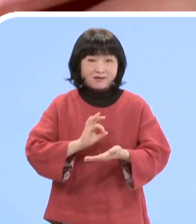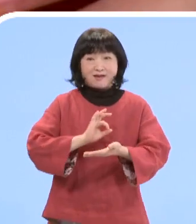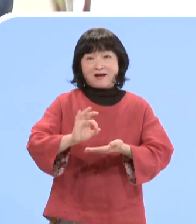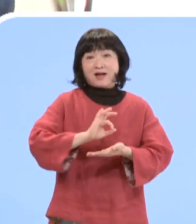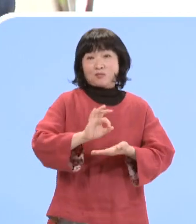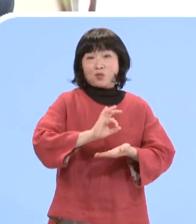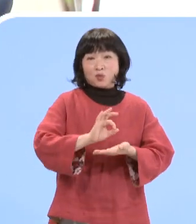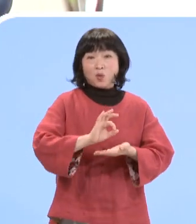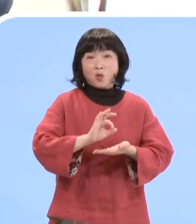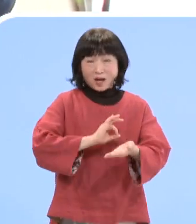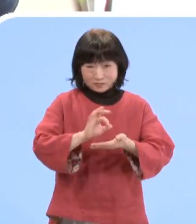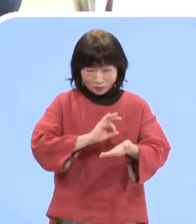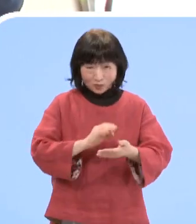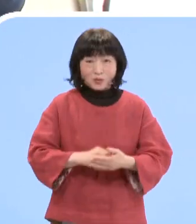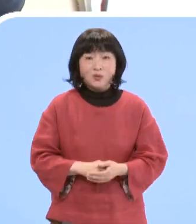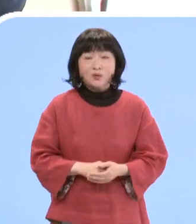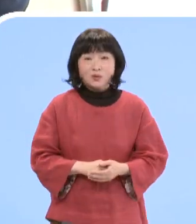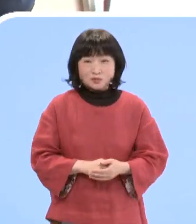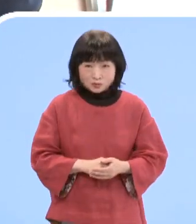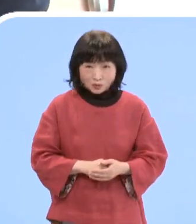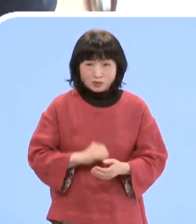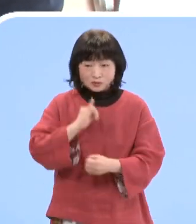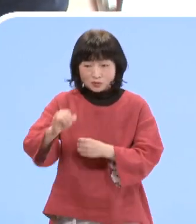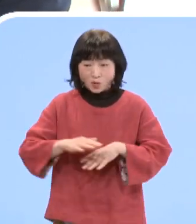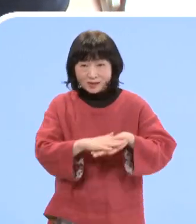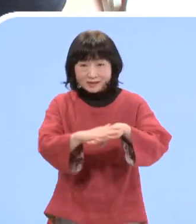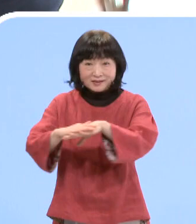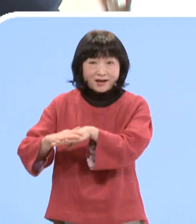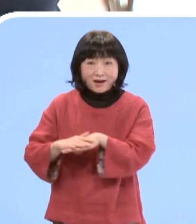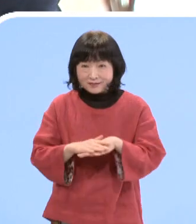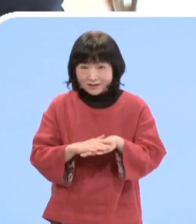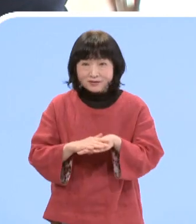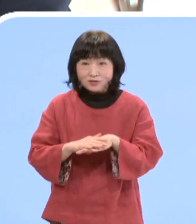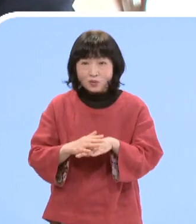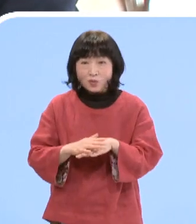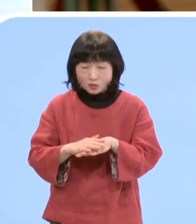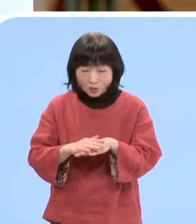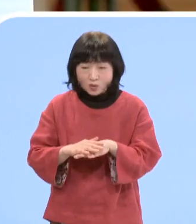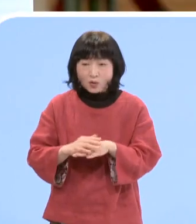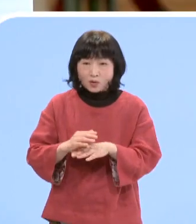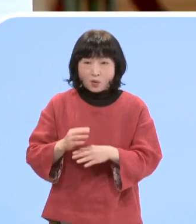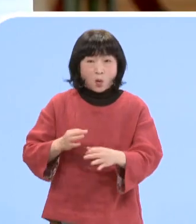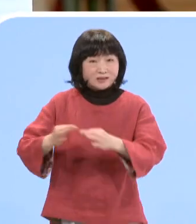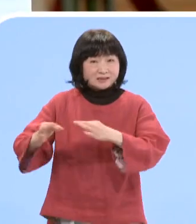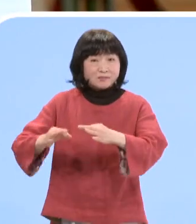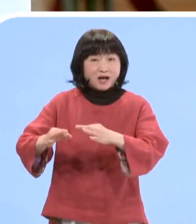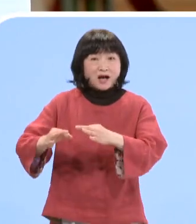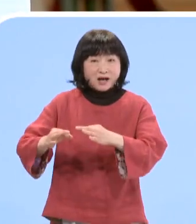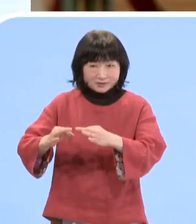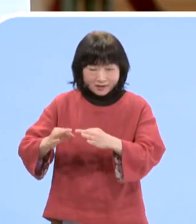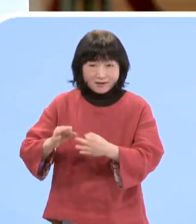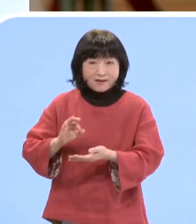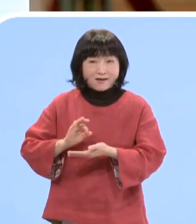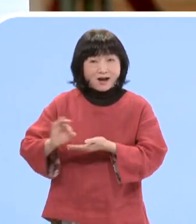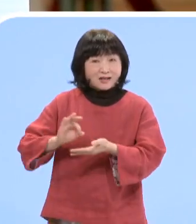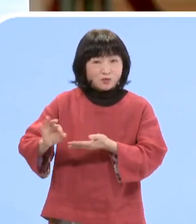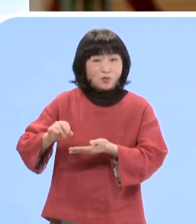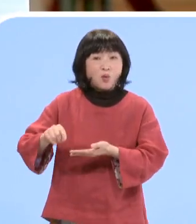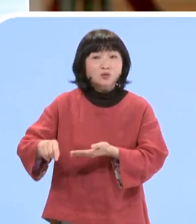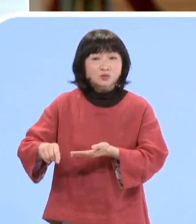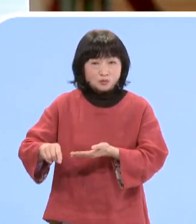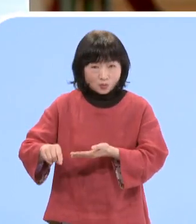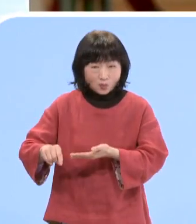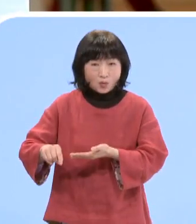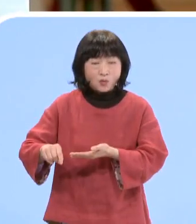くと、はい、インターネットのモールで兵庫市場というのを開設しますので、 はい、 ここの兵庫市場で購入